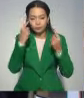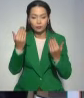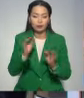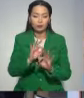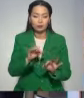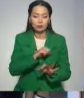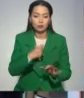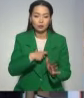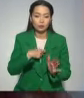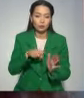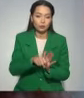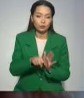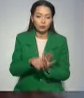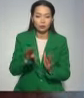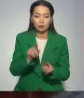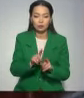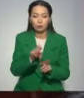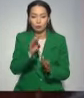у сетке клубняк сейчас